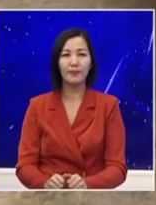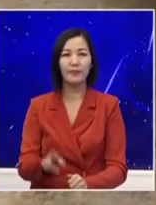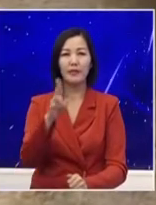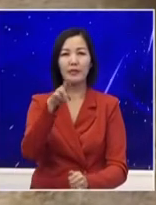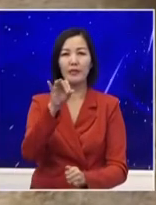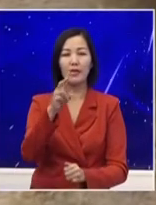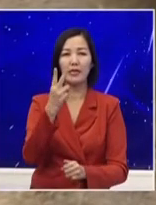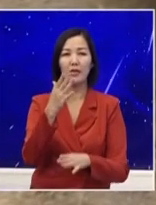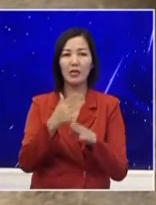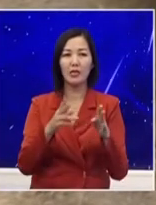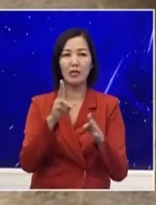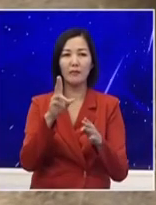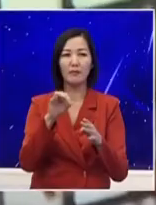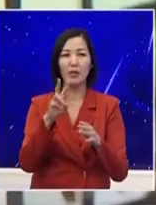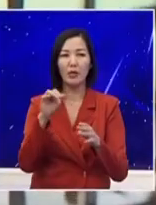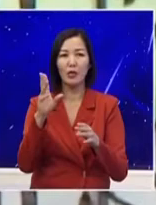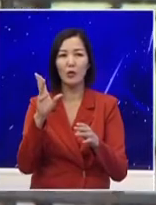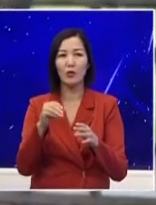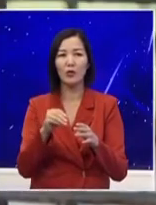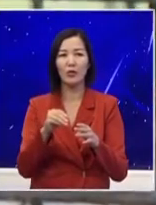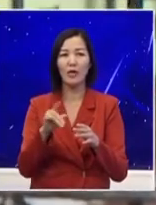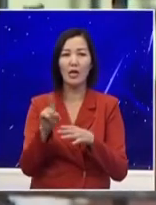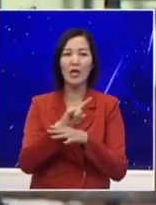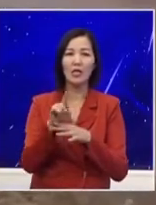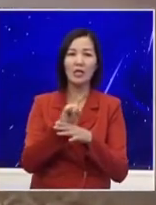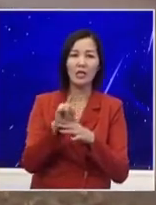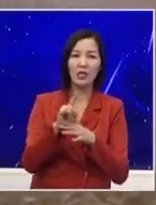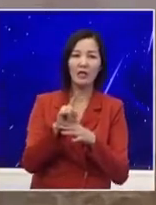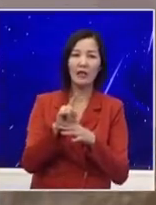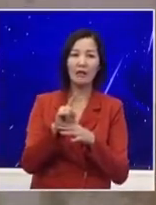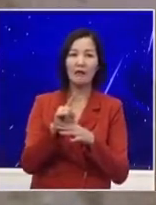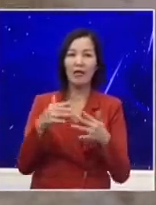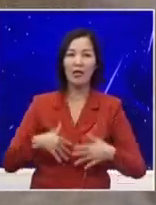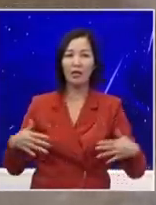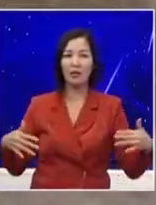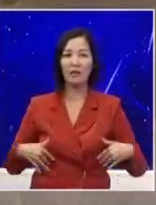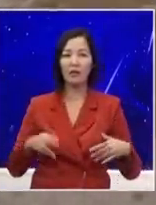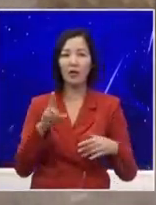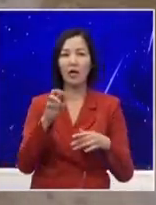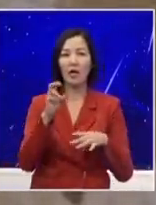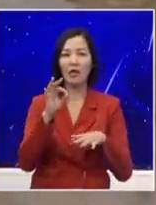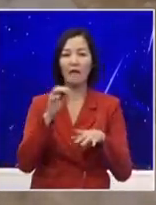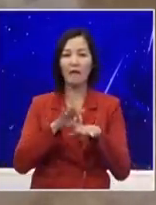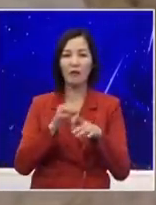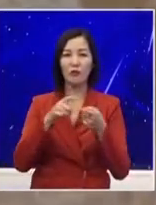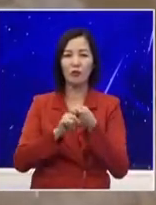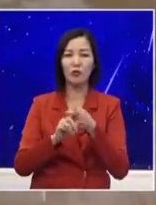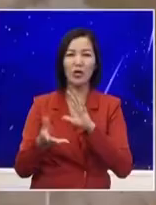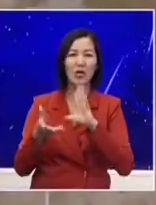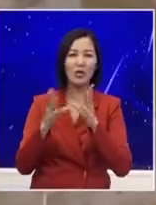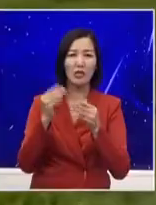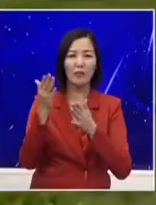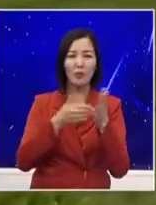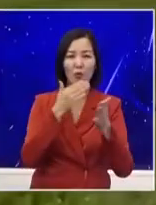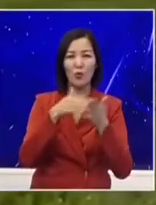Данияда 2,5 миллион күзенің көзін жоймақ. Аймақтың 63 аң терісі фирмасынан коронавирус инфекциясы анықталған. Жаппай қырып жоюдың басты